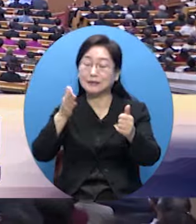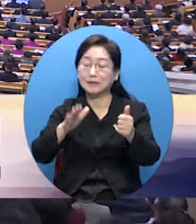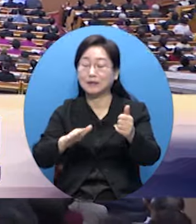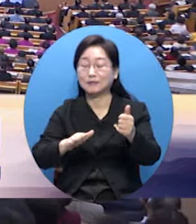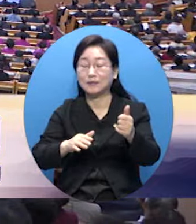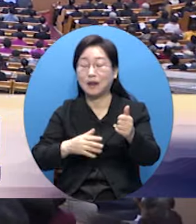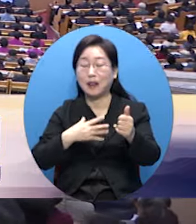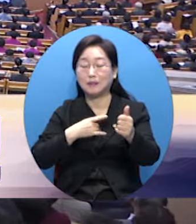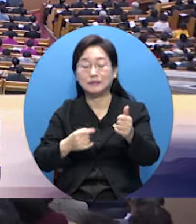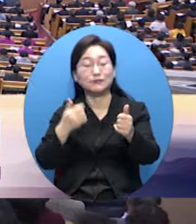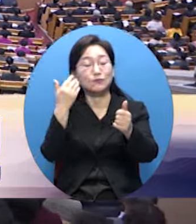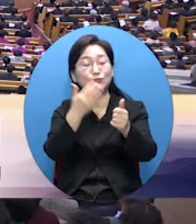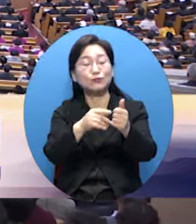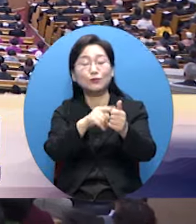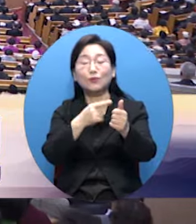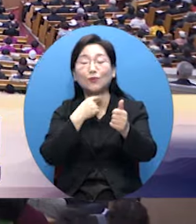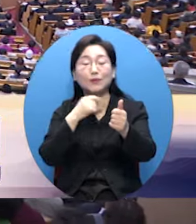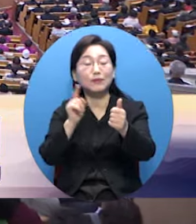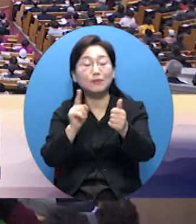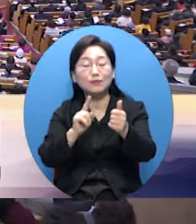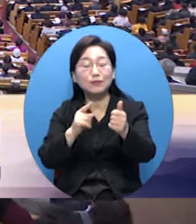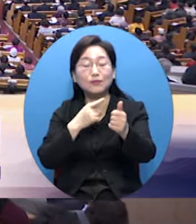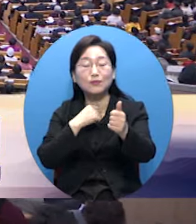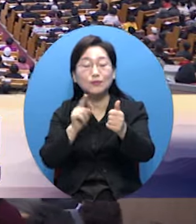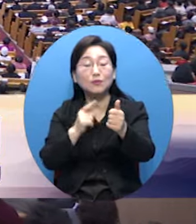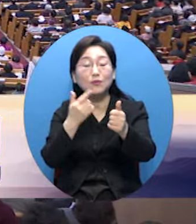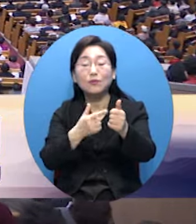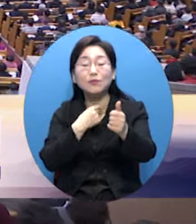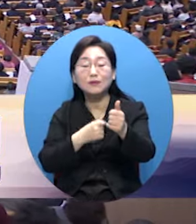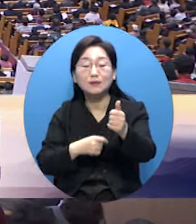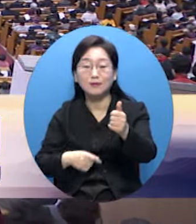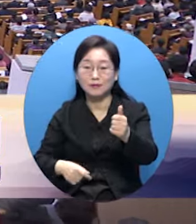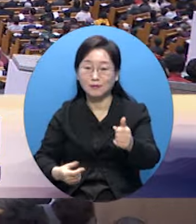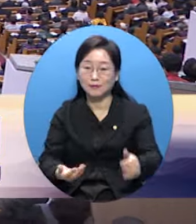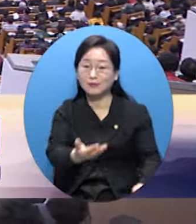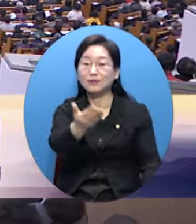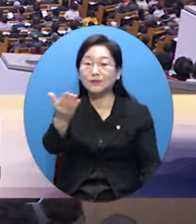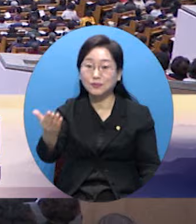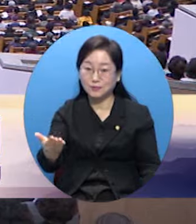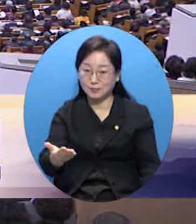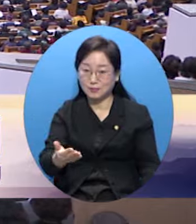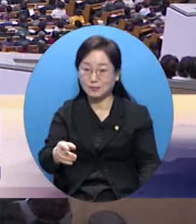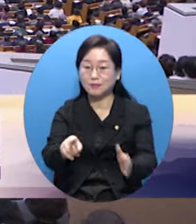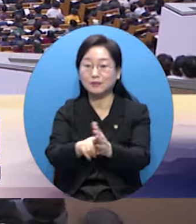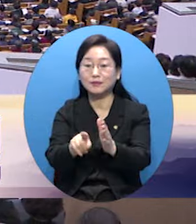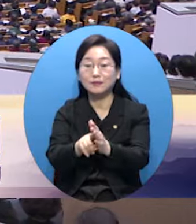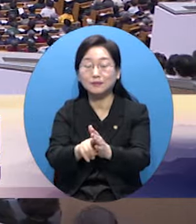내게 무엇 하여 주기를 원하느냐? 내게 무엇 하여 주기를 원하느냐? 여러분, 우리의 믿음은